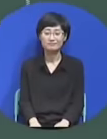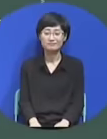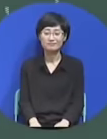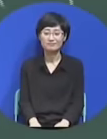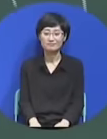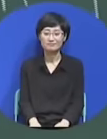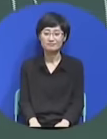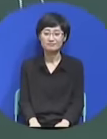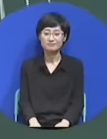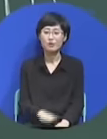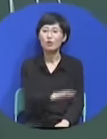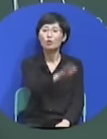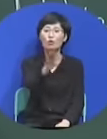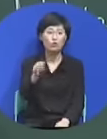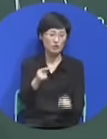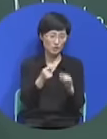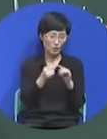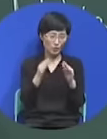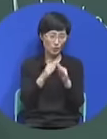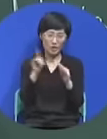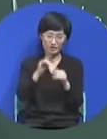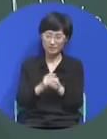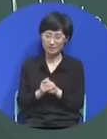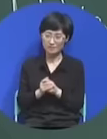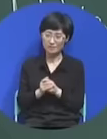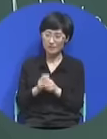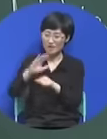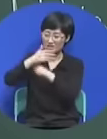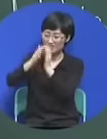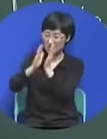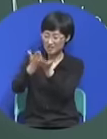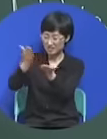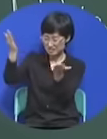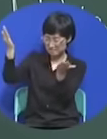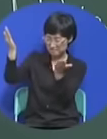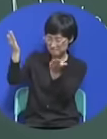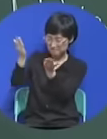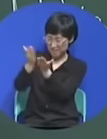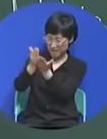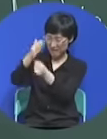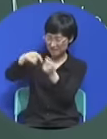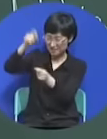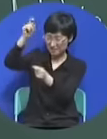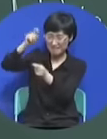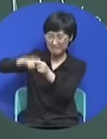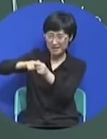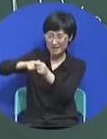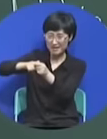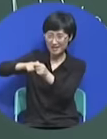하나님이 성경에 있는 대표적인 응답을 주어서 오직 복음만 전해도 된다.